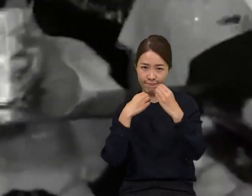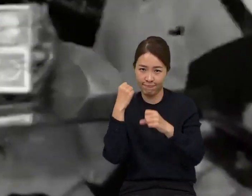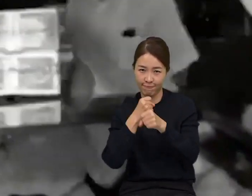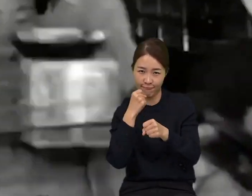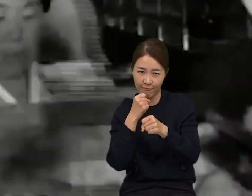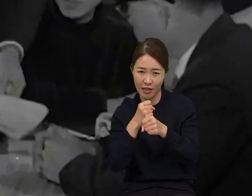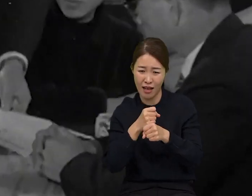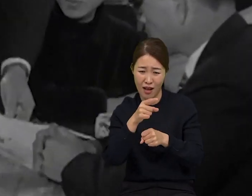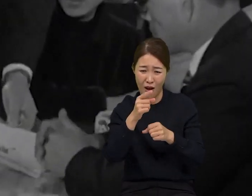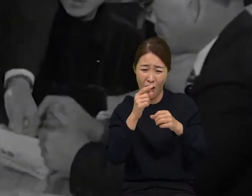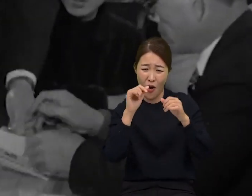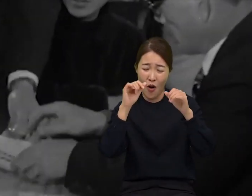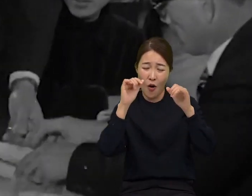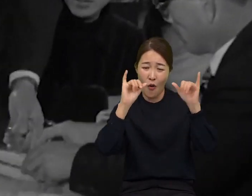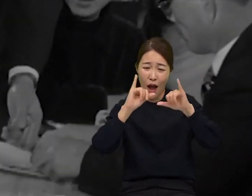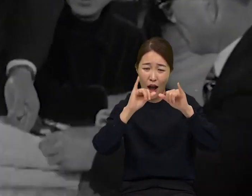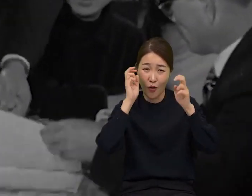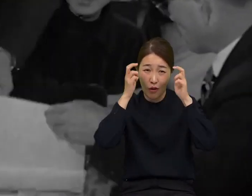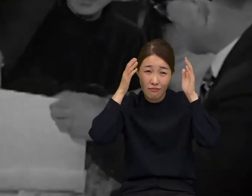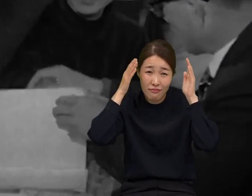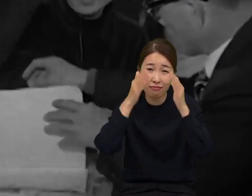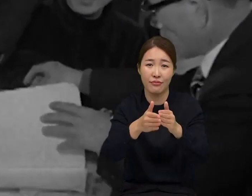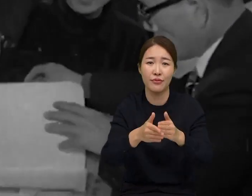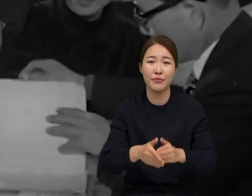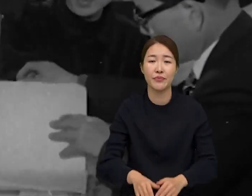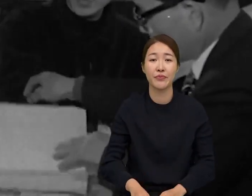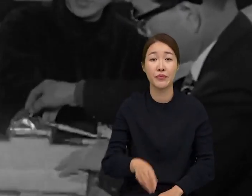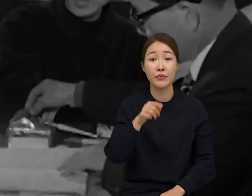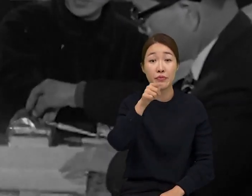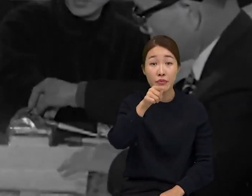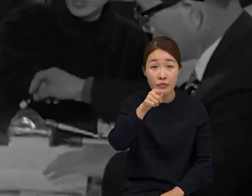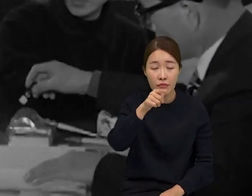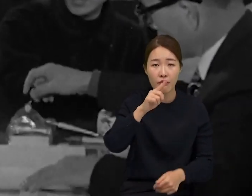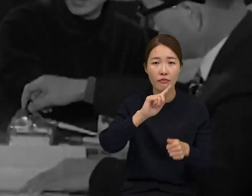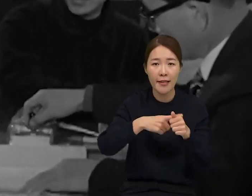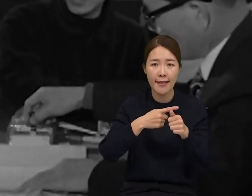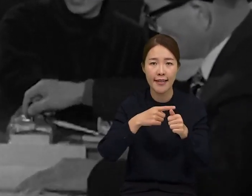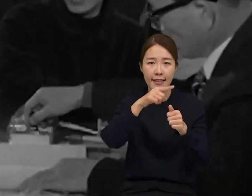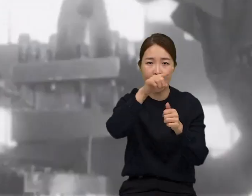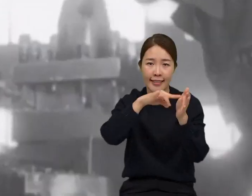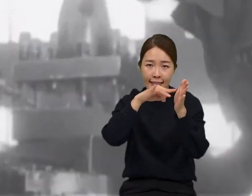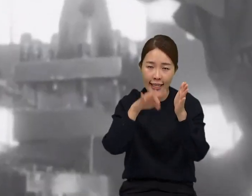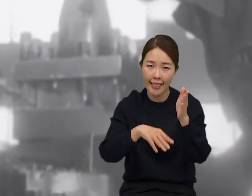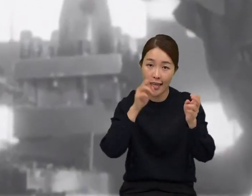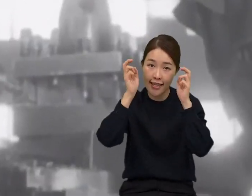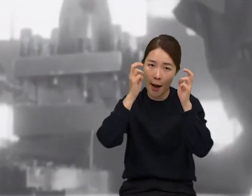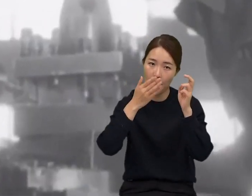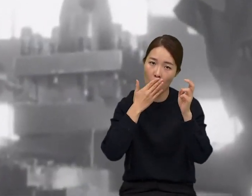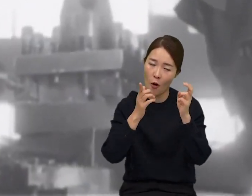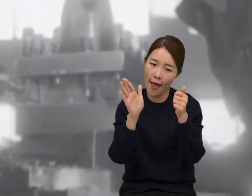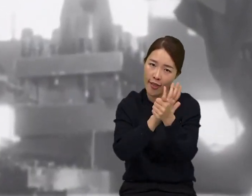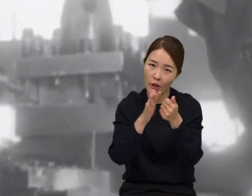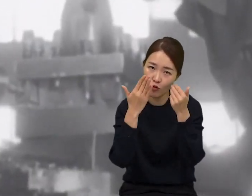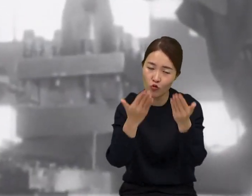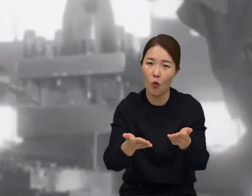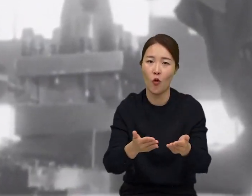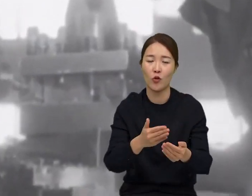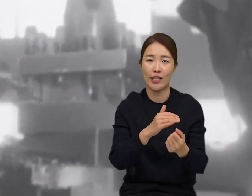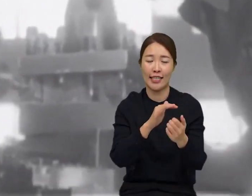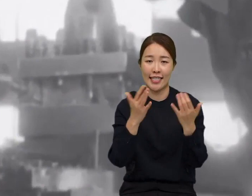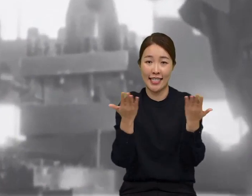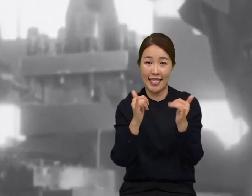중화공업에 쏟아부었다. 중화공업 분야의 기업에 세제 혜택을 주었고 인력이 충분히 공급될 수